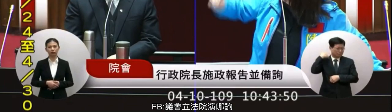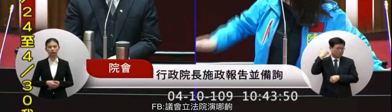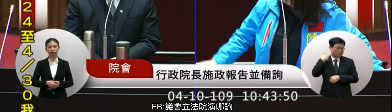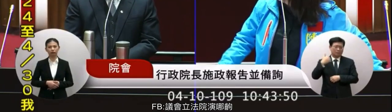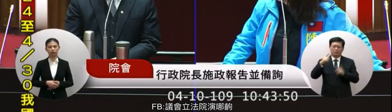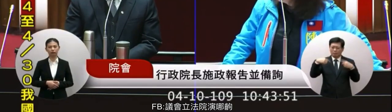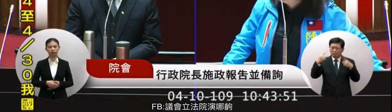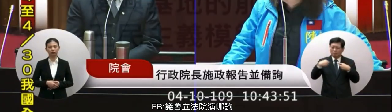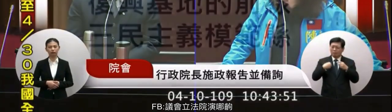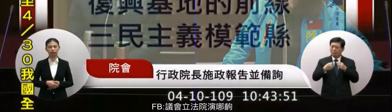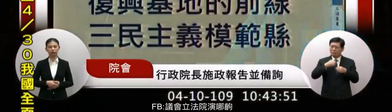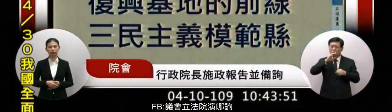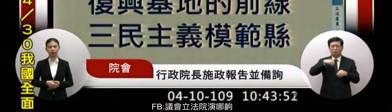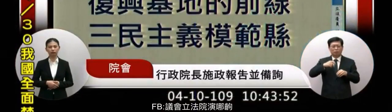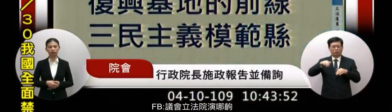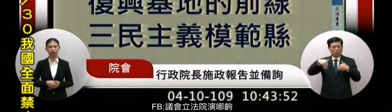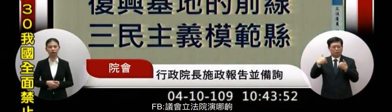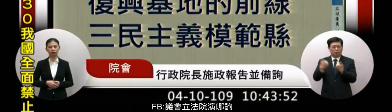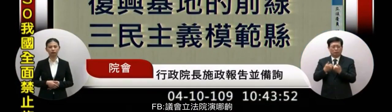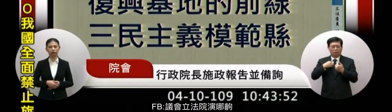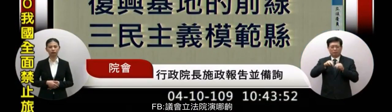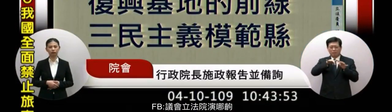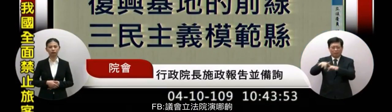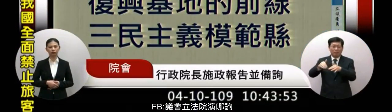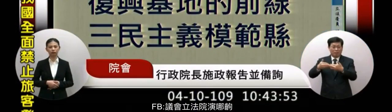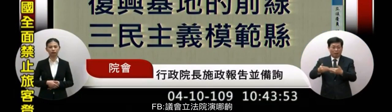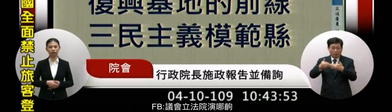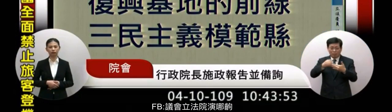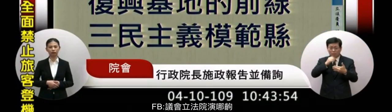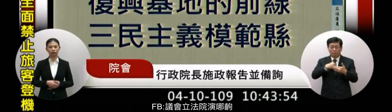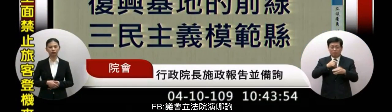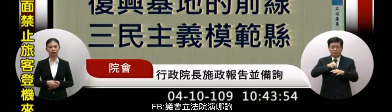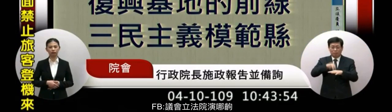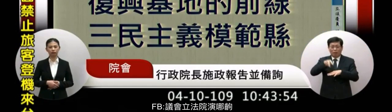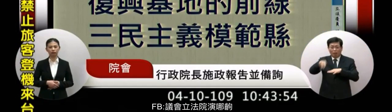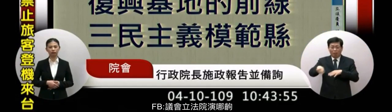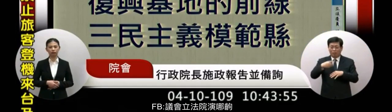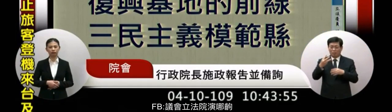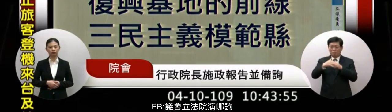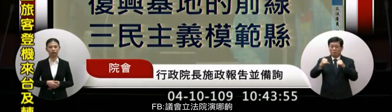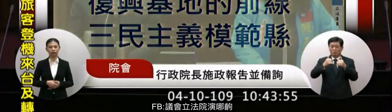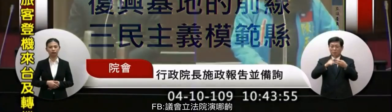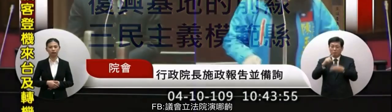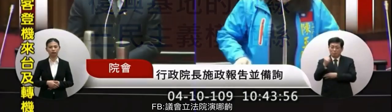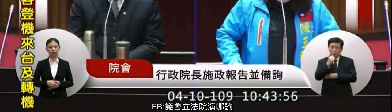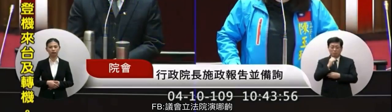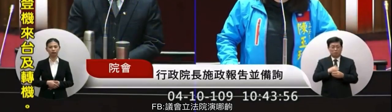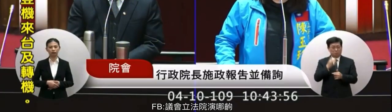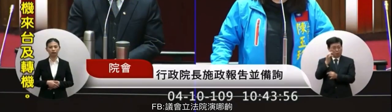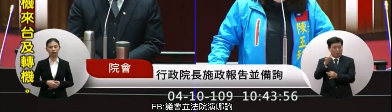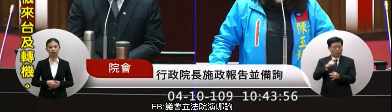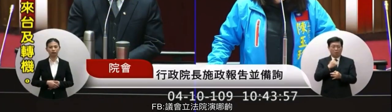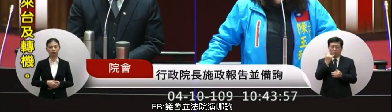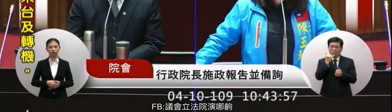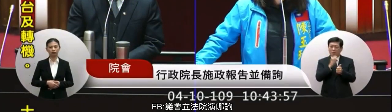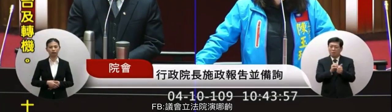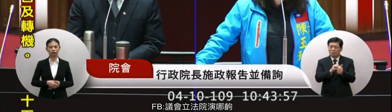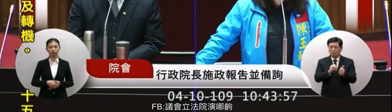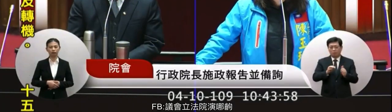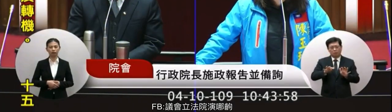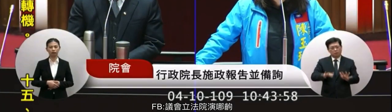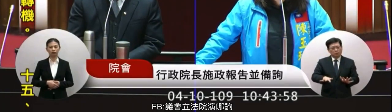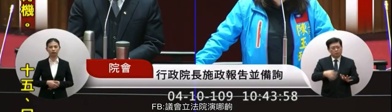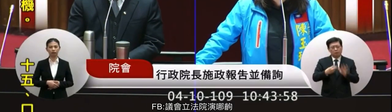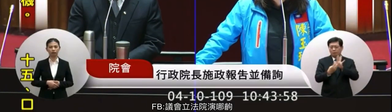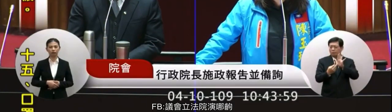我们就被讲做反攻大陆跳板啊，复兴基地了哈，三民主义的模范县了哈。但是，我今